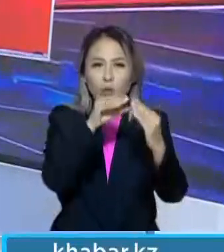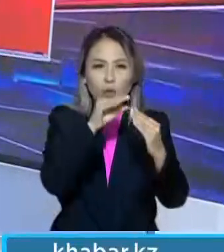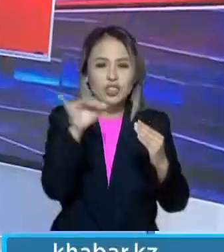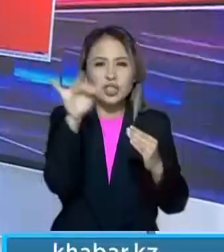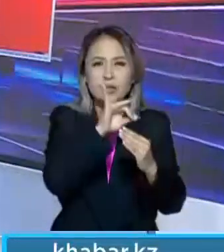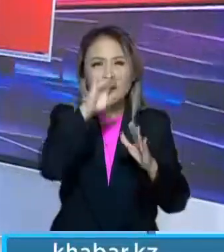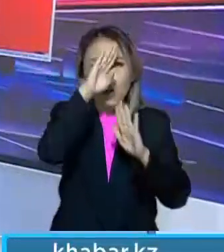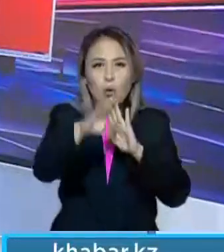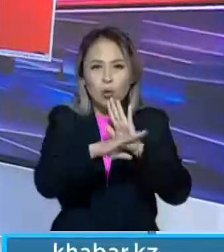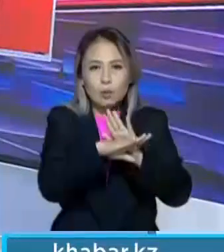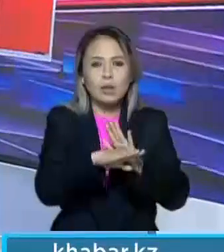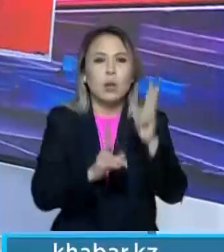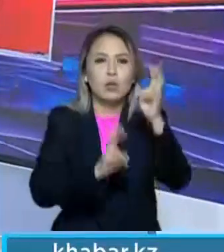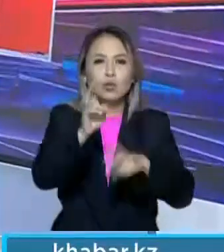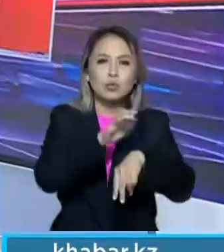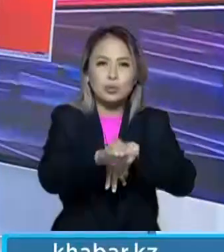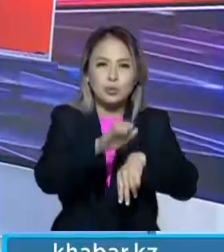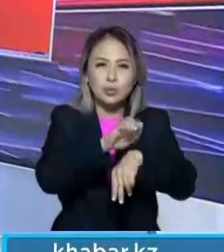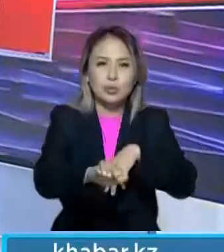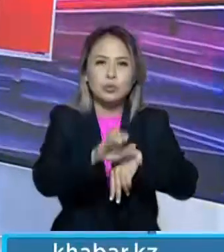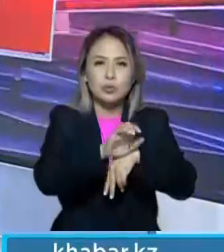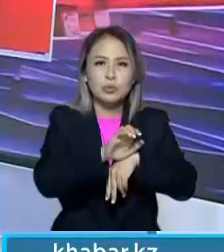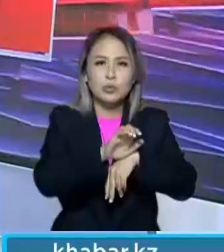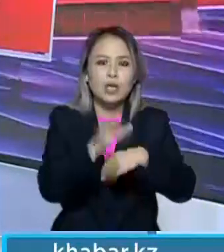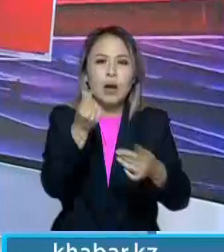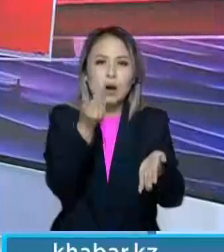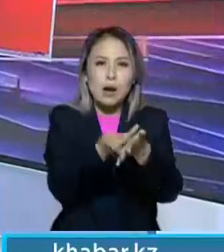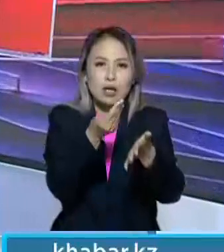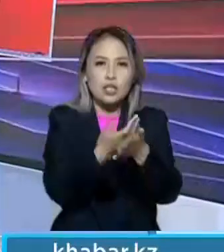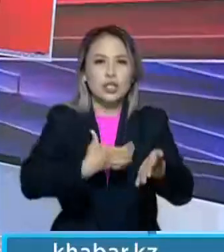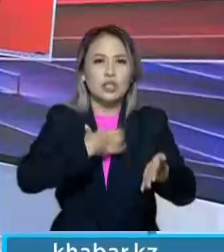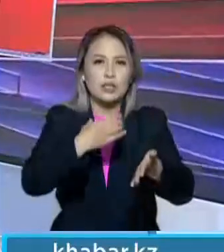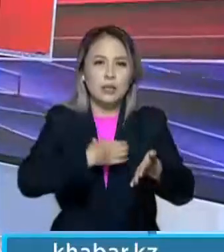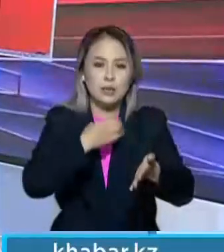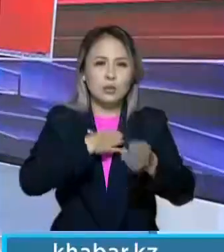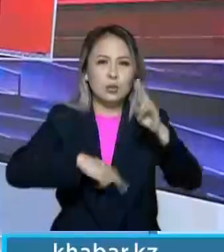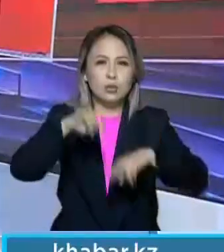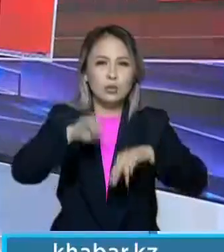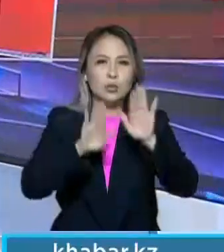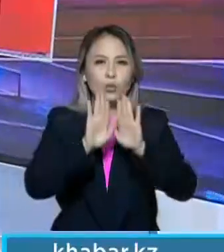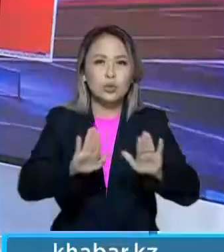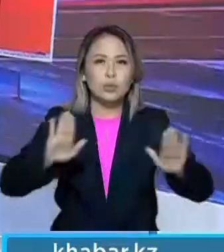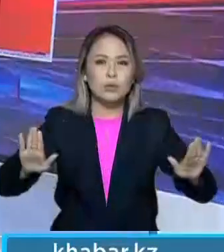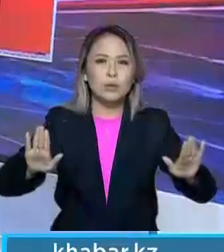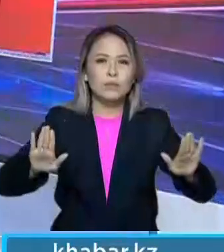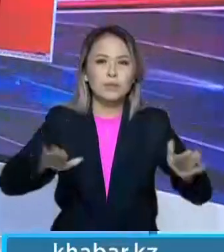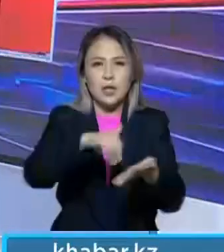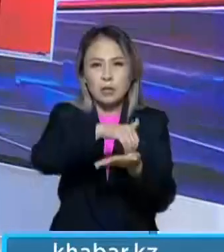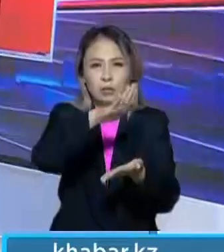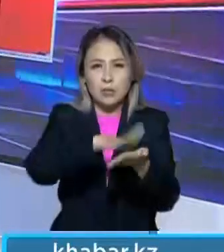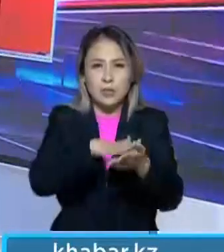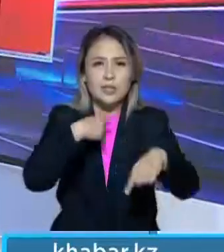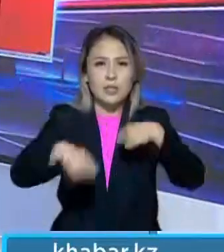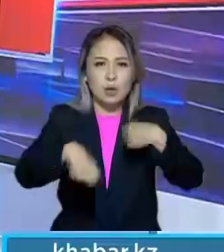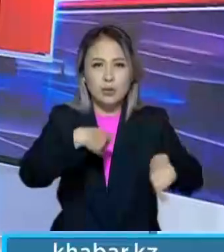салалар жаңа әріптесім атап өткендей, көлік және қоймалау, өңдеу өнеркәсібі, қаржы және сақтандыру, құрылыс, көтерме